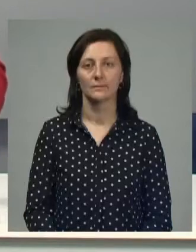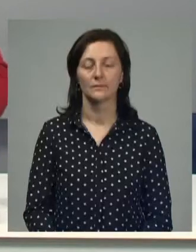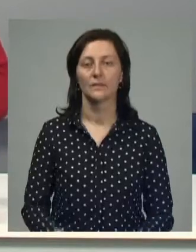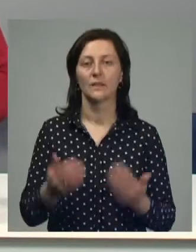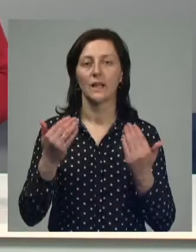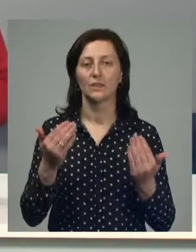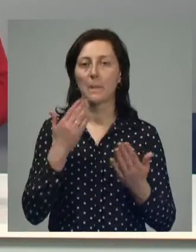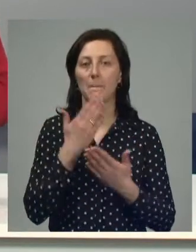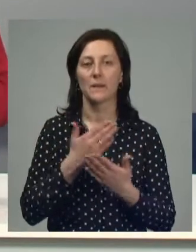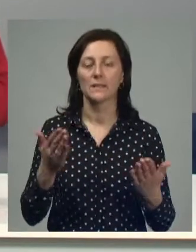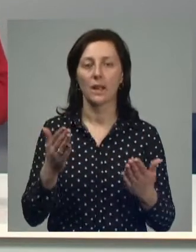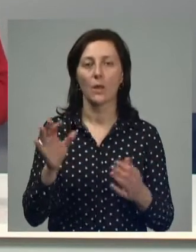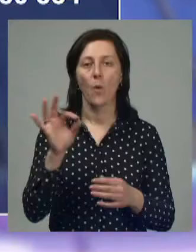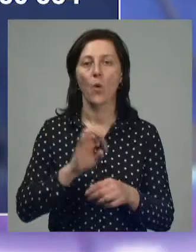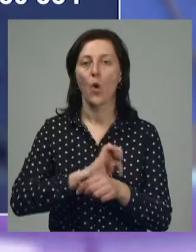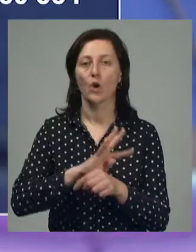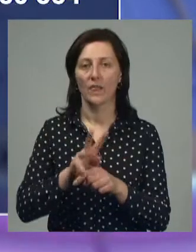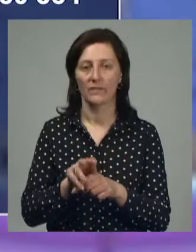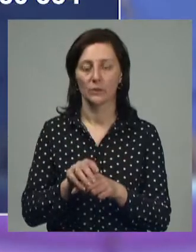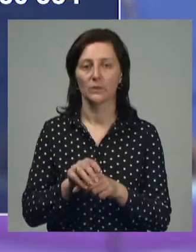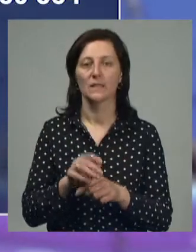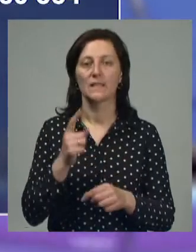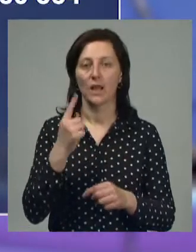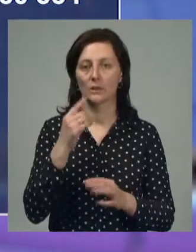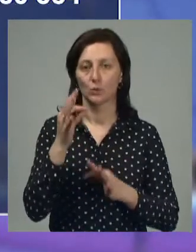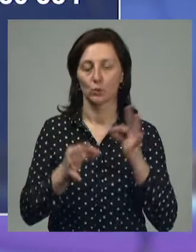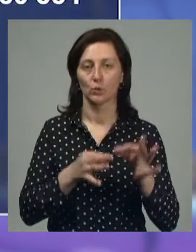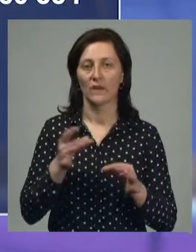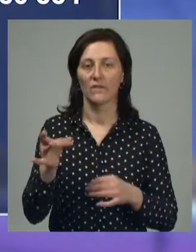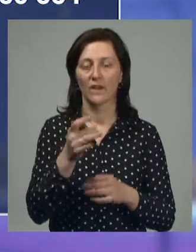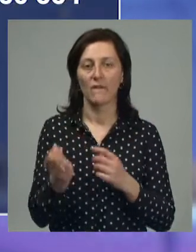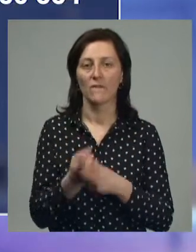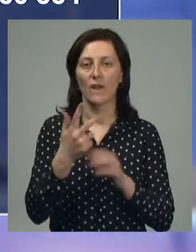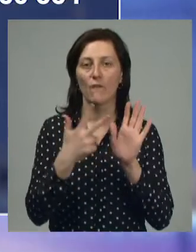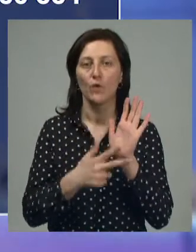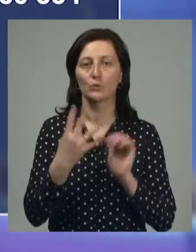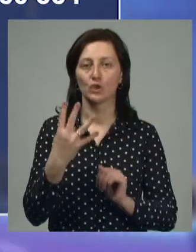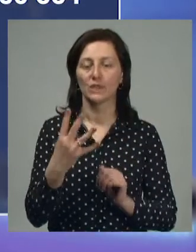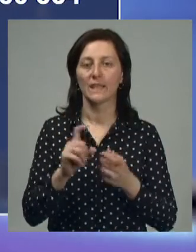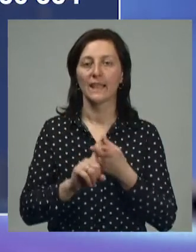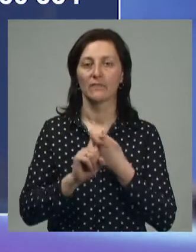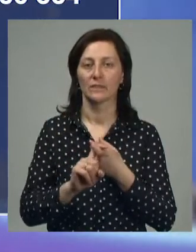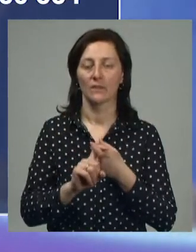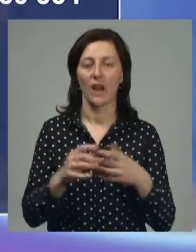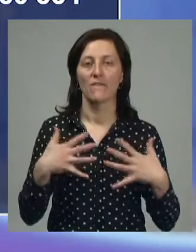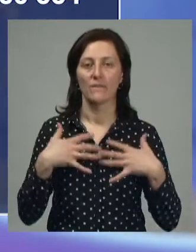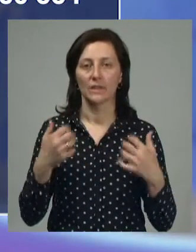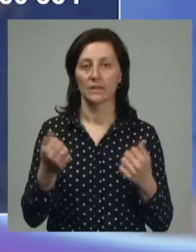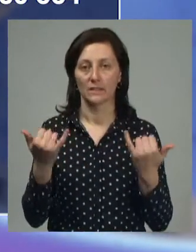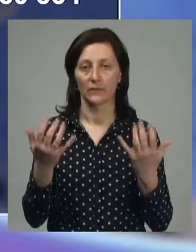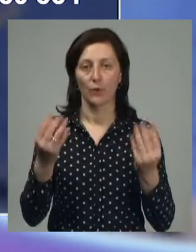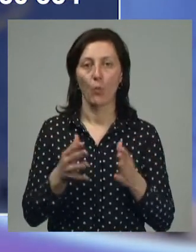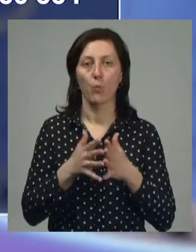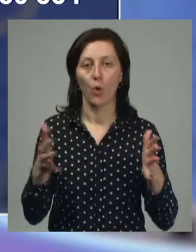Ну а сейчас последние данные ситуации с коронавирусом. За сутки в регионе выявлено 84 инфицированных, выздоровевших на сегодня